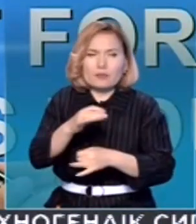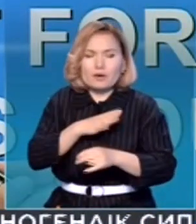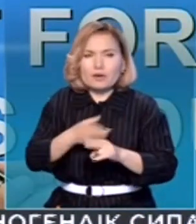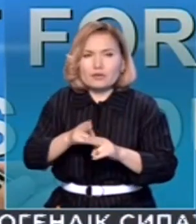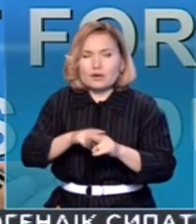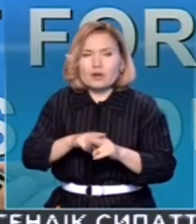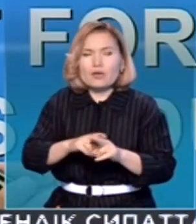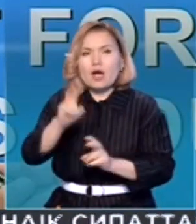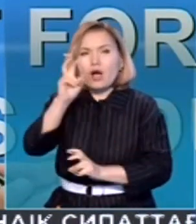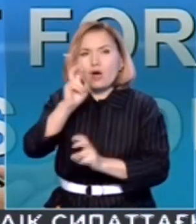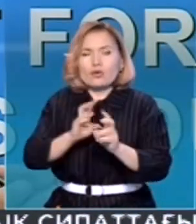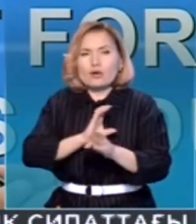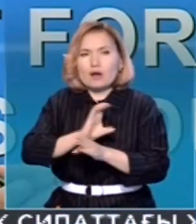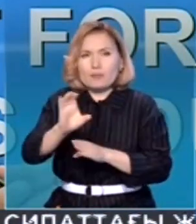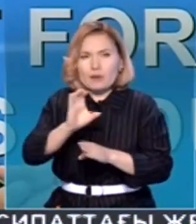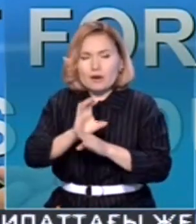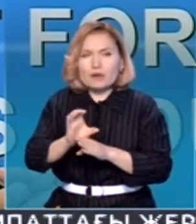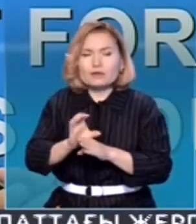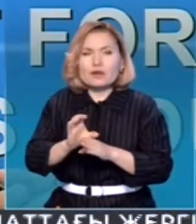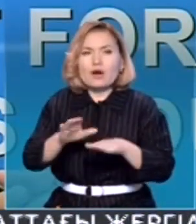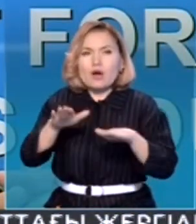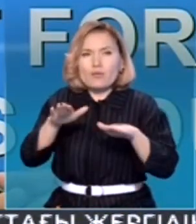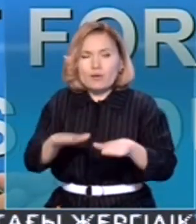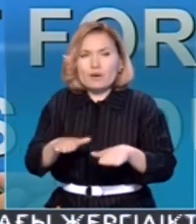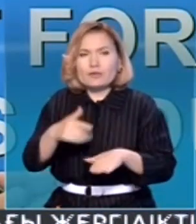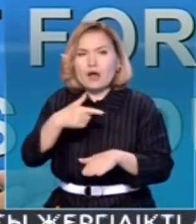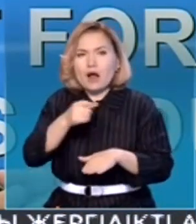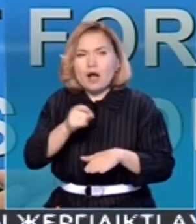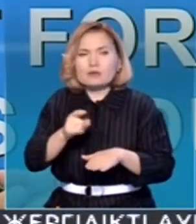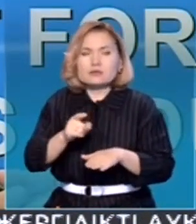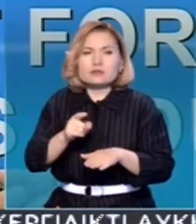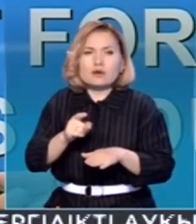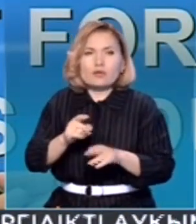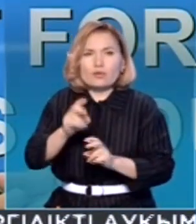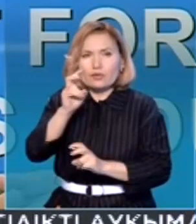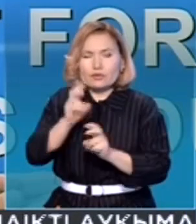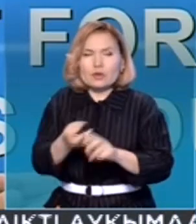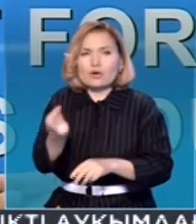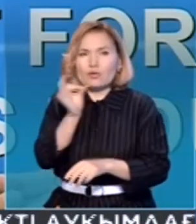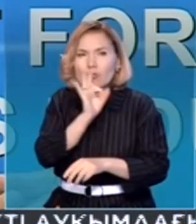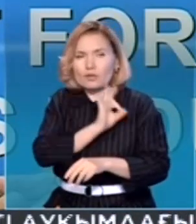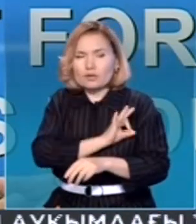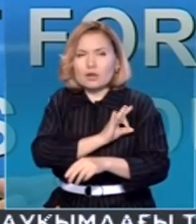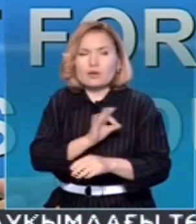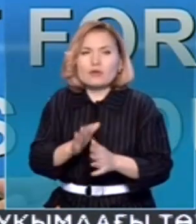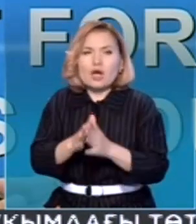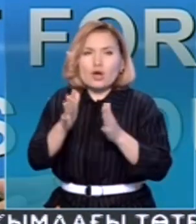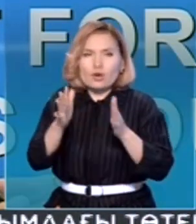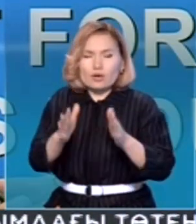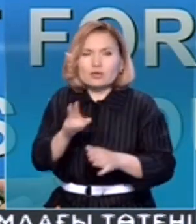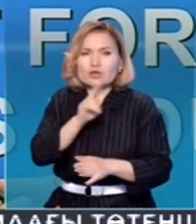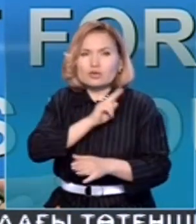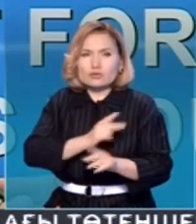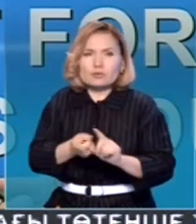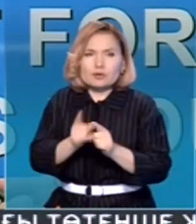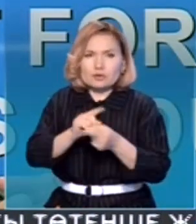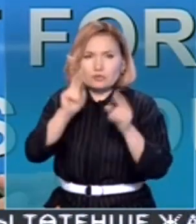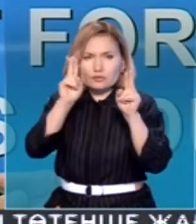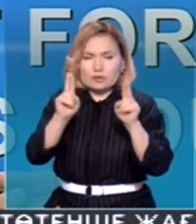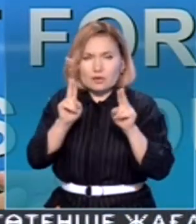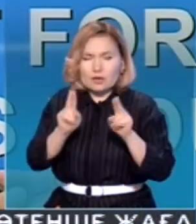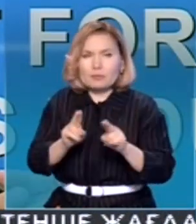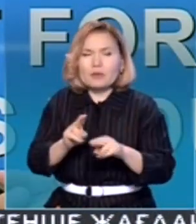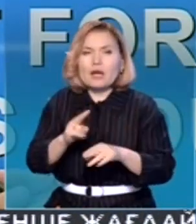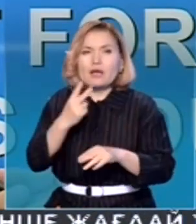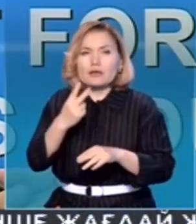осы өндірушілердің кен орындарына, газ кен орындарына қолданып көрсек, үлкен мотивация дейді. Үлкені 2-3